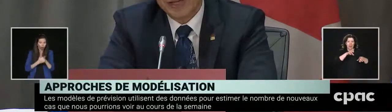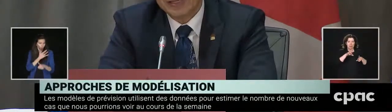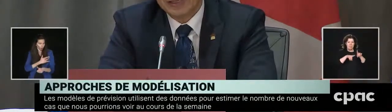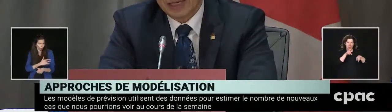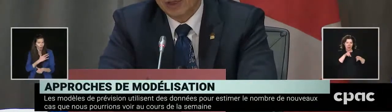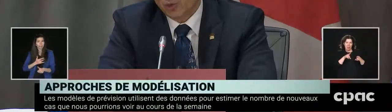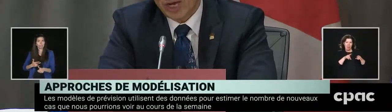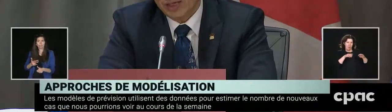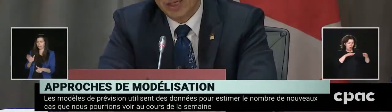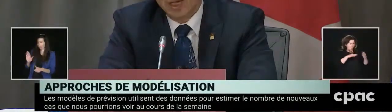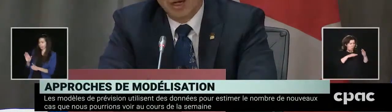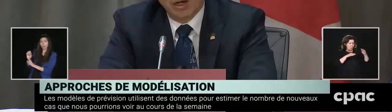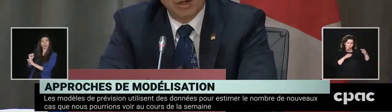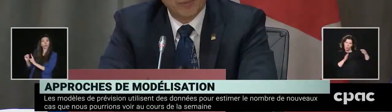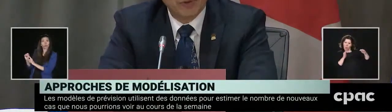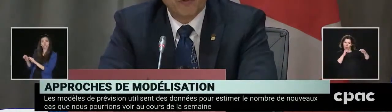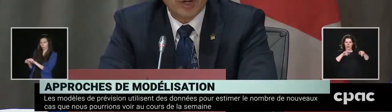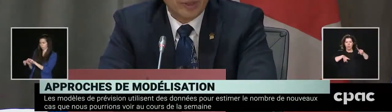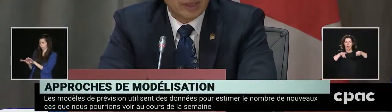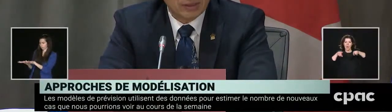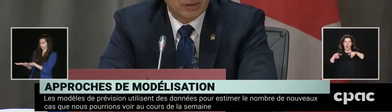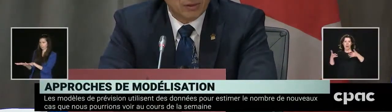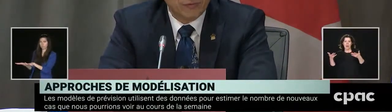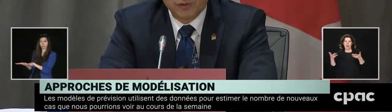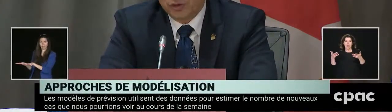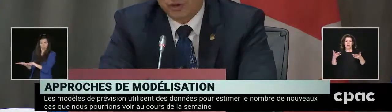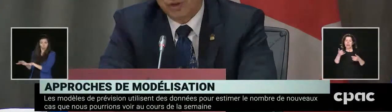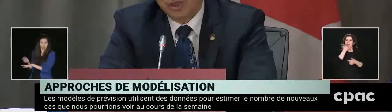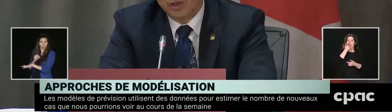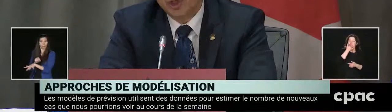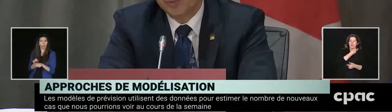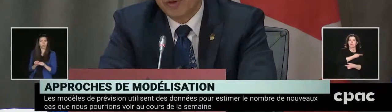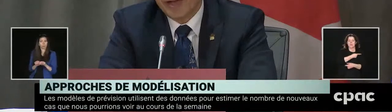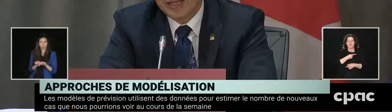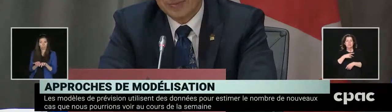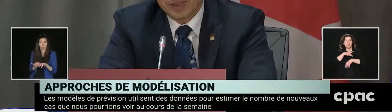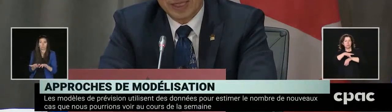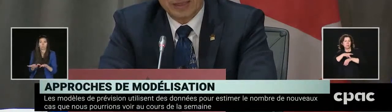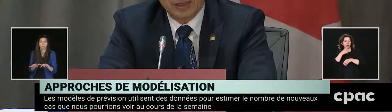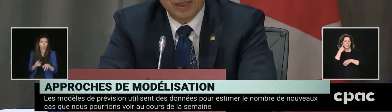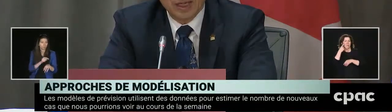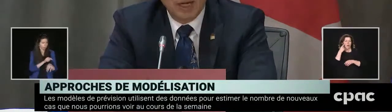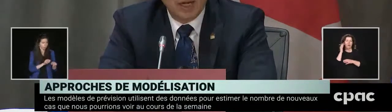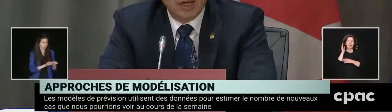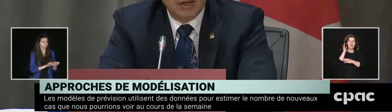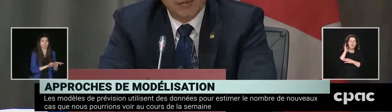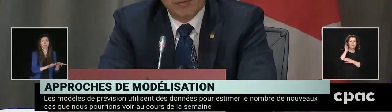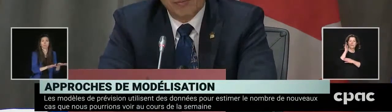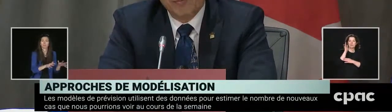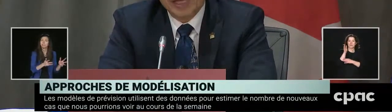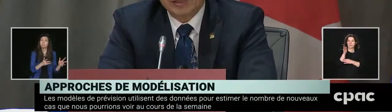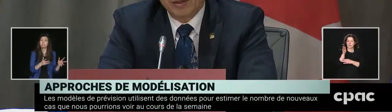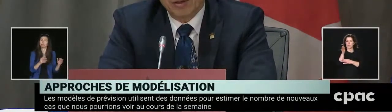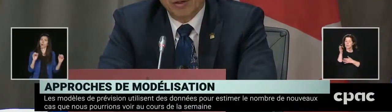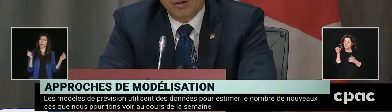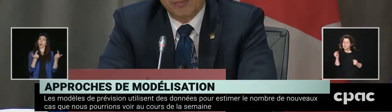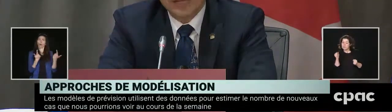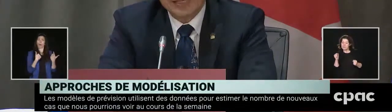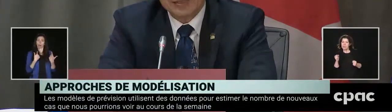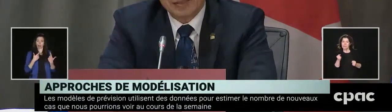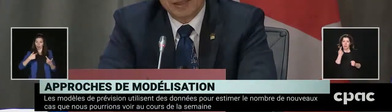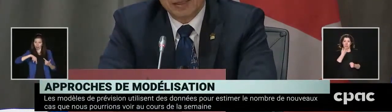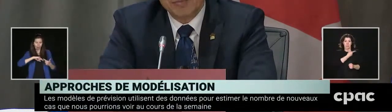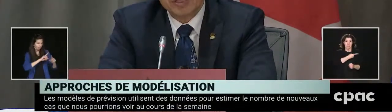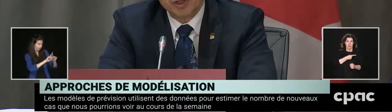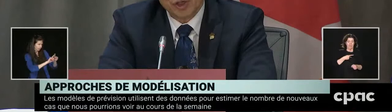actuellement aux provinces et territoires, on peut voir peut-être au futur qu'une province peut-être mettre